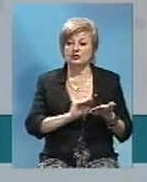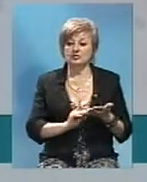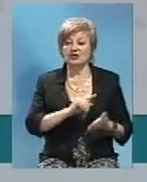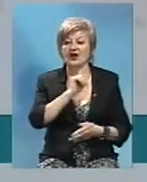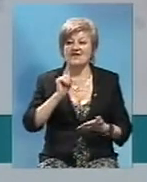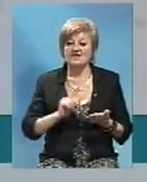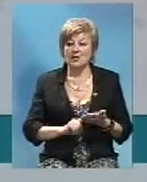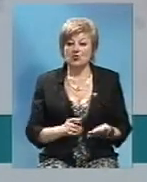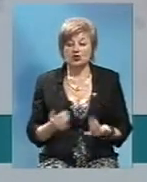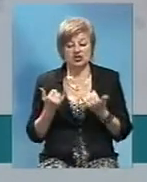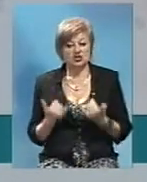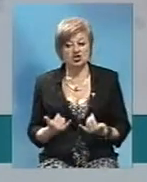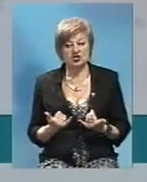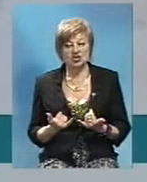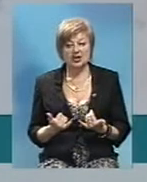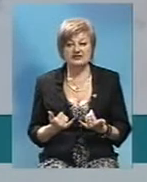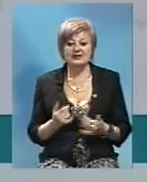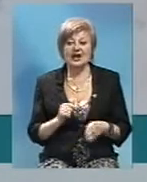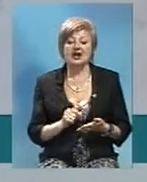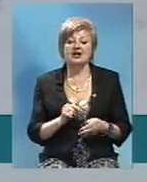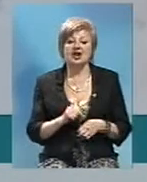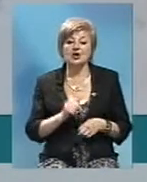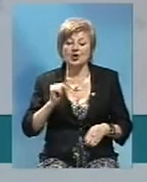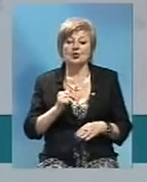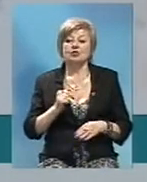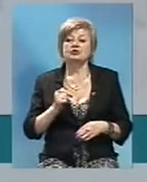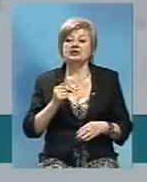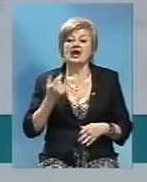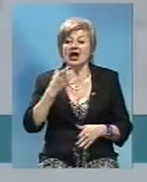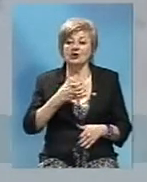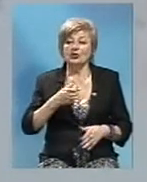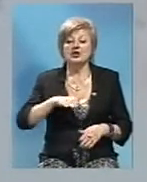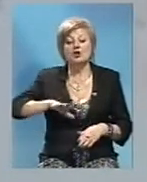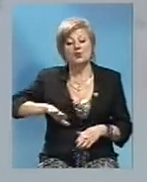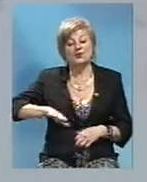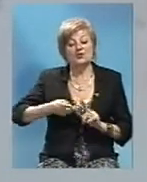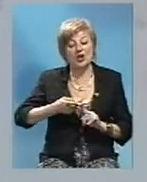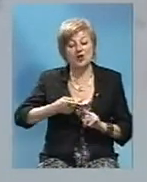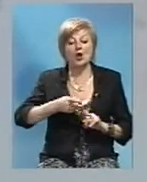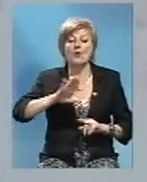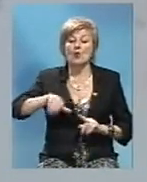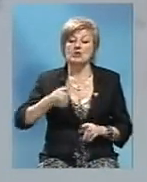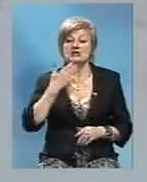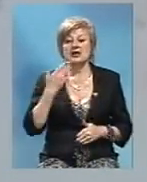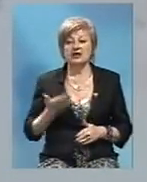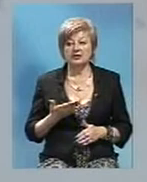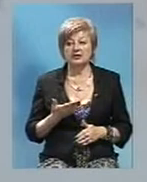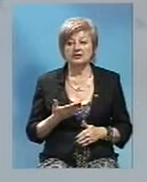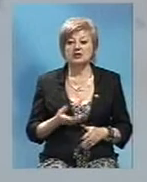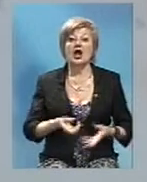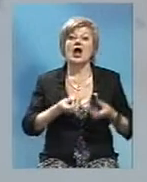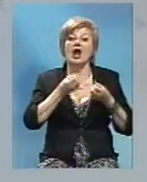вопросы на сейчас, то есть здесь сейчас, как они реагируют на алкоголь, и потом, с другой стороны, уже после лекции. Вот. И анкеты однозначно показывают